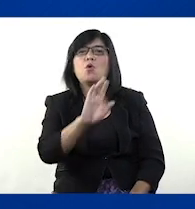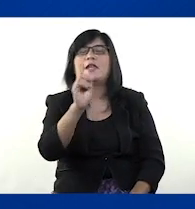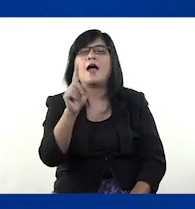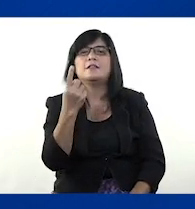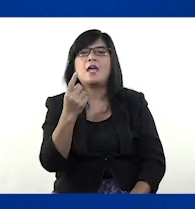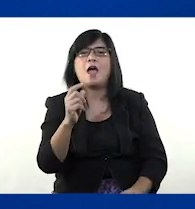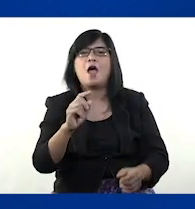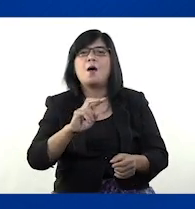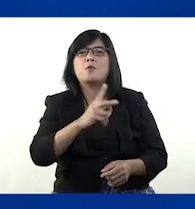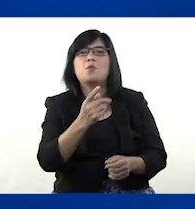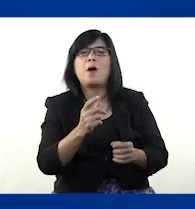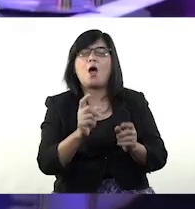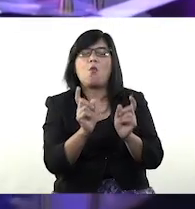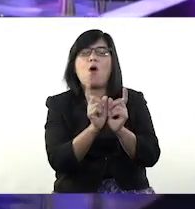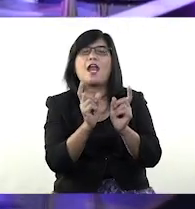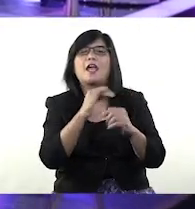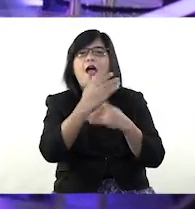Hai tapi yang kedua